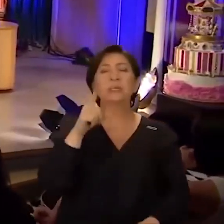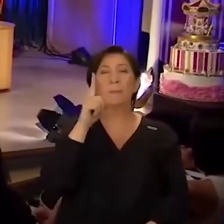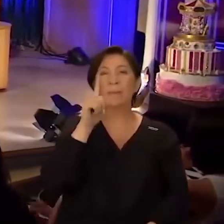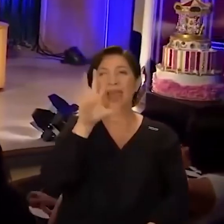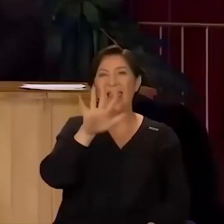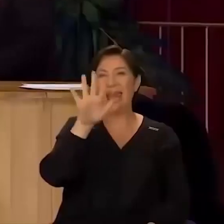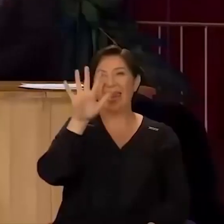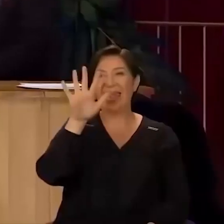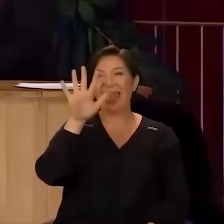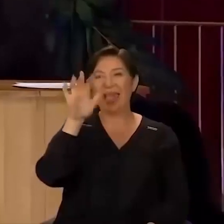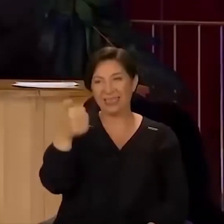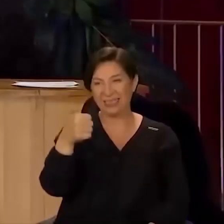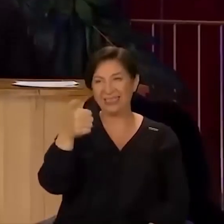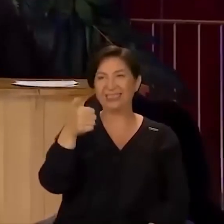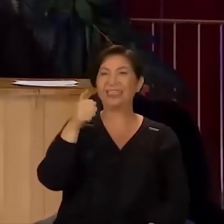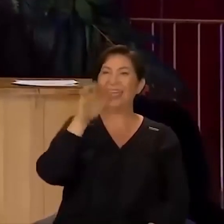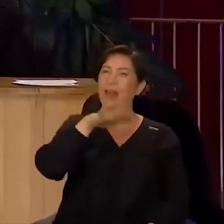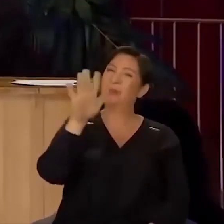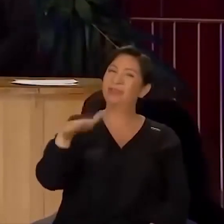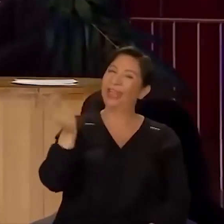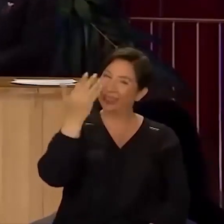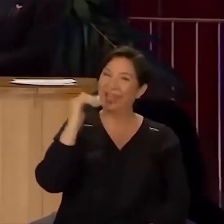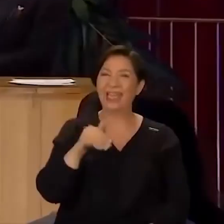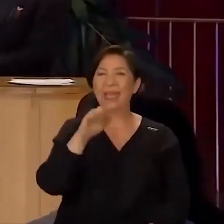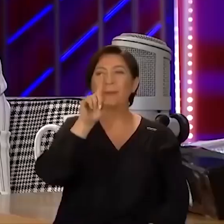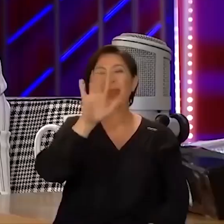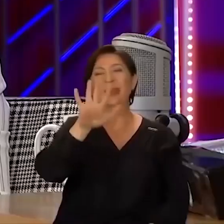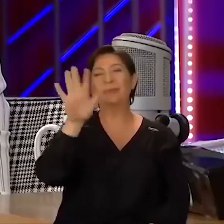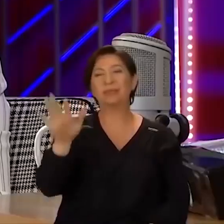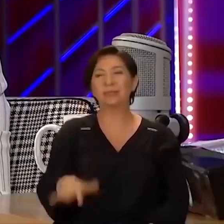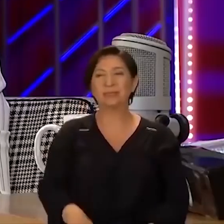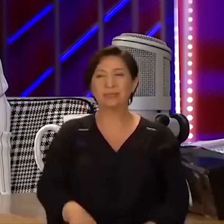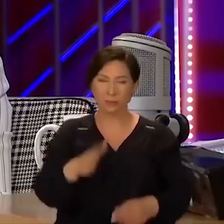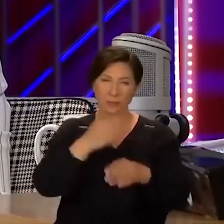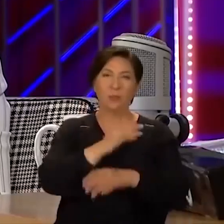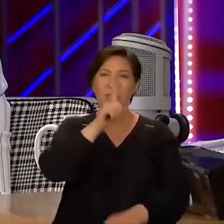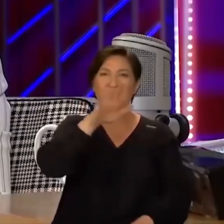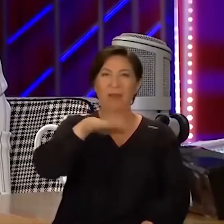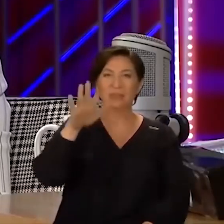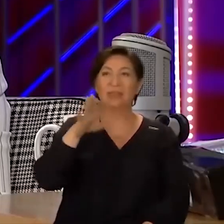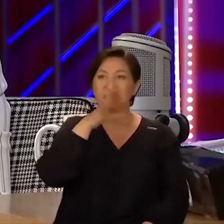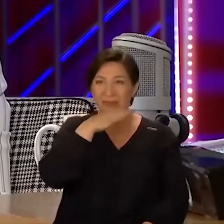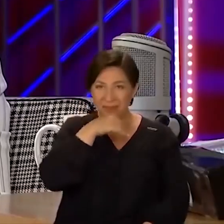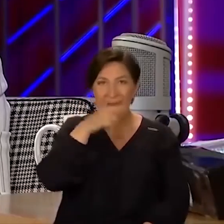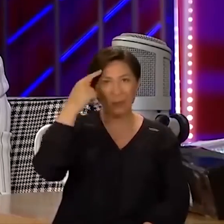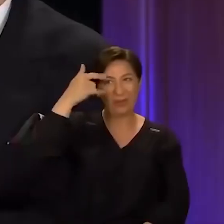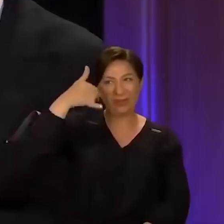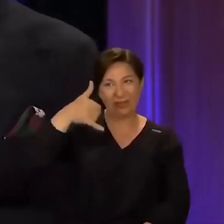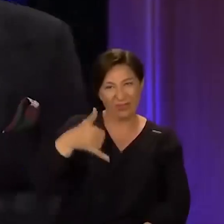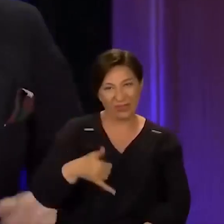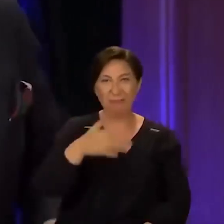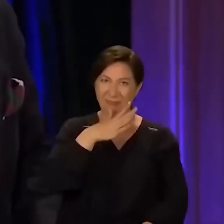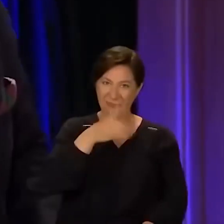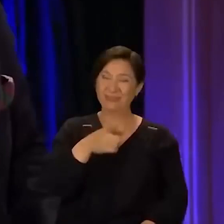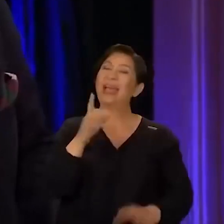kaç 1.56 daha birleştirip bir sana doğruyu söyle doğrusu eline Yaşlanınca da azalır